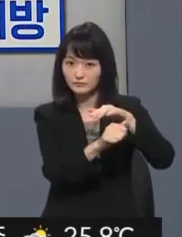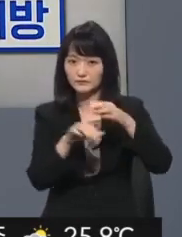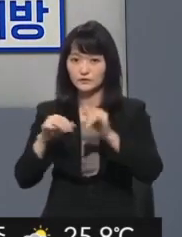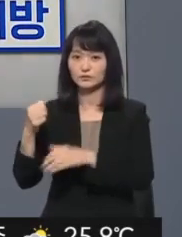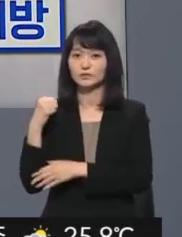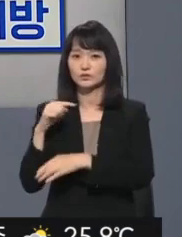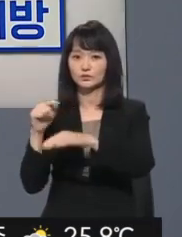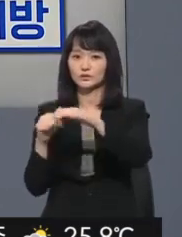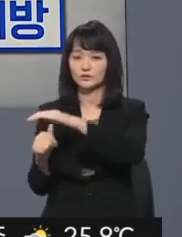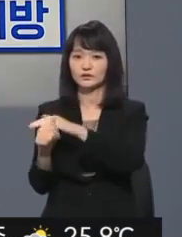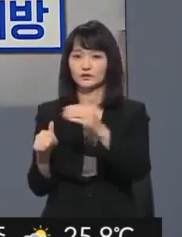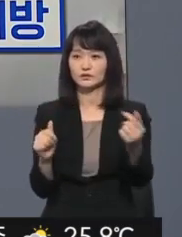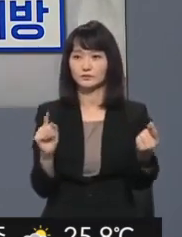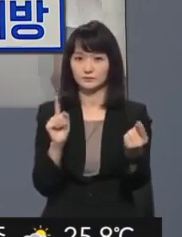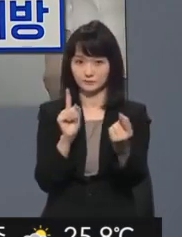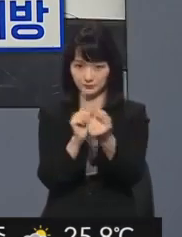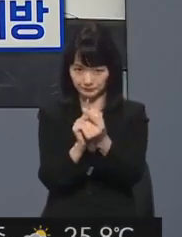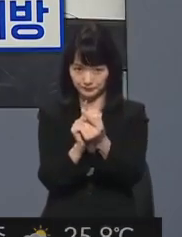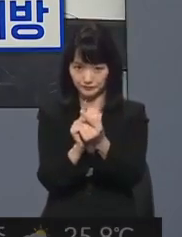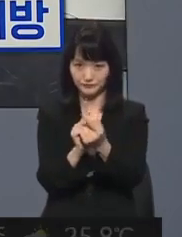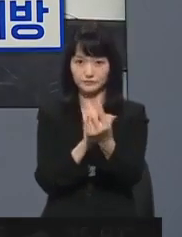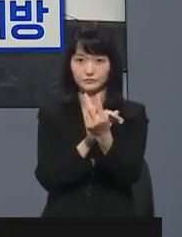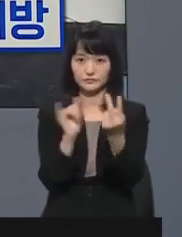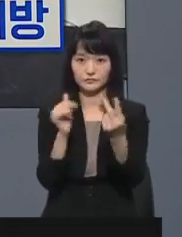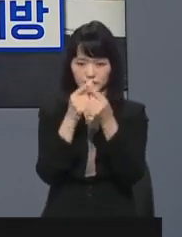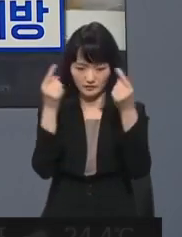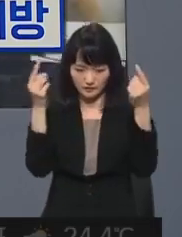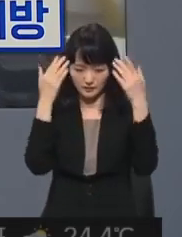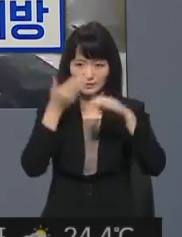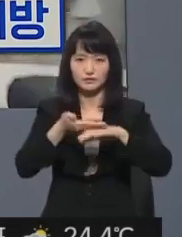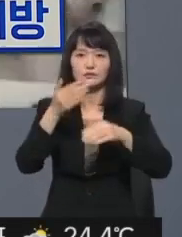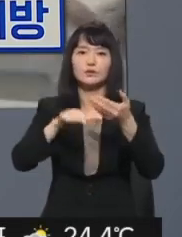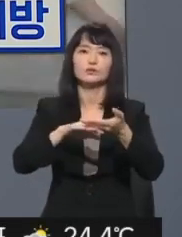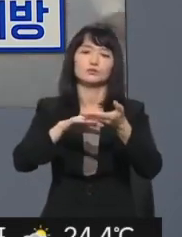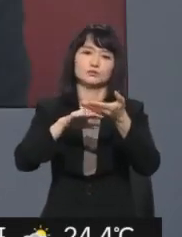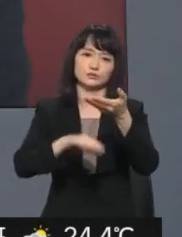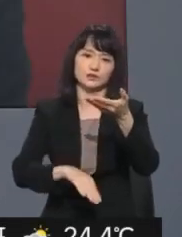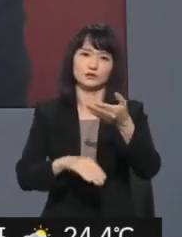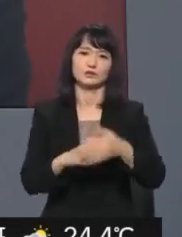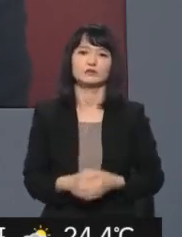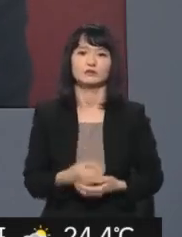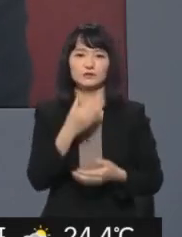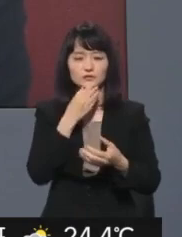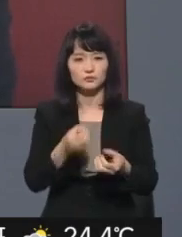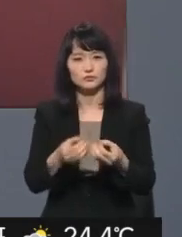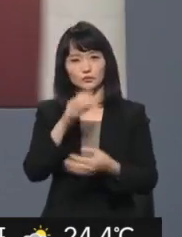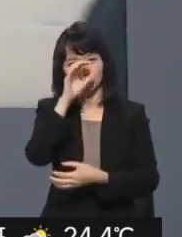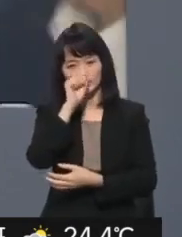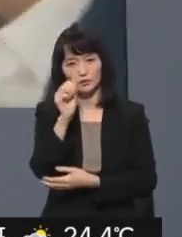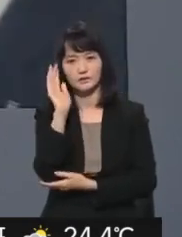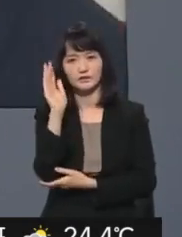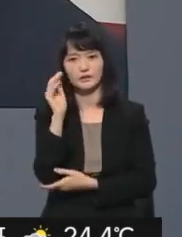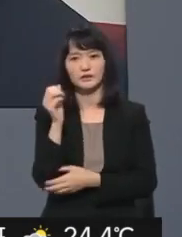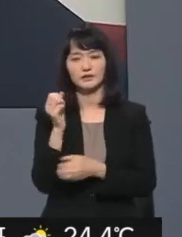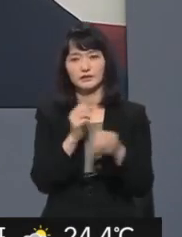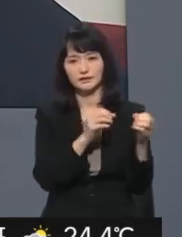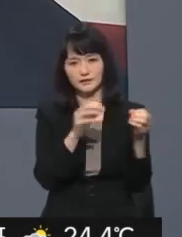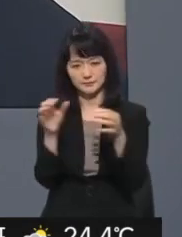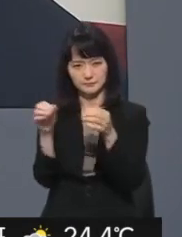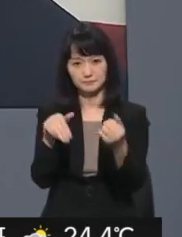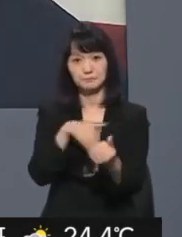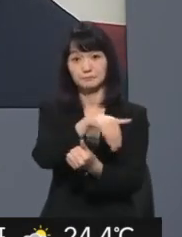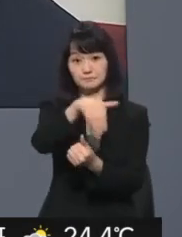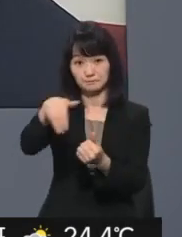권성동 원내대표를 예방했습니다. 두 사람은 같은 대학 선후배 사이이기도 한데요. 축하와 덕담이 이어지고 이렇게